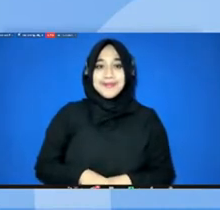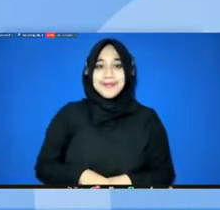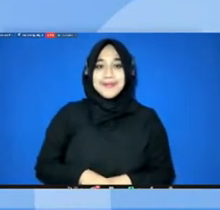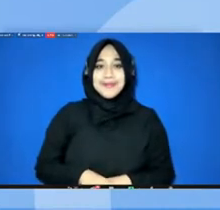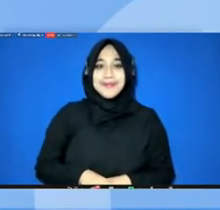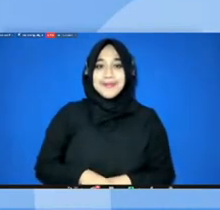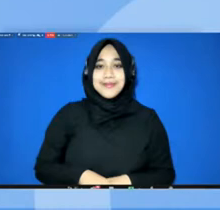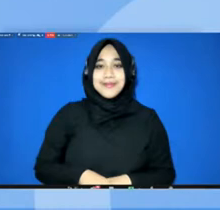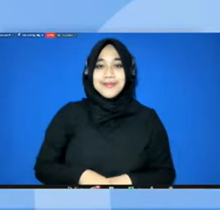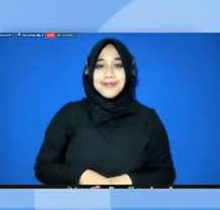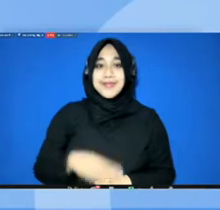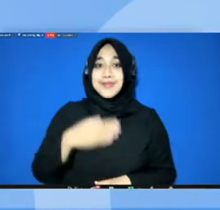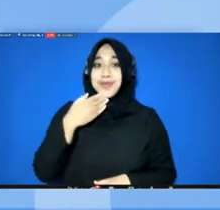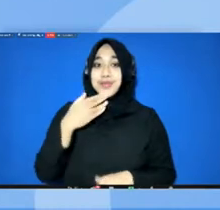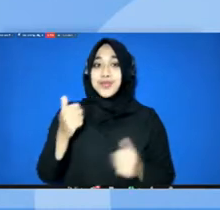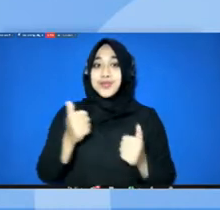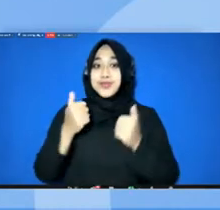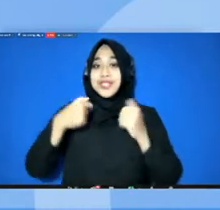Sukses selalu.